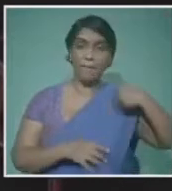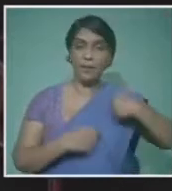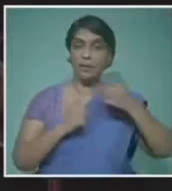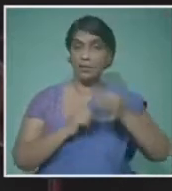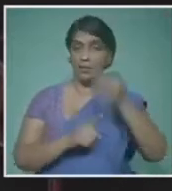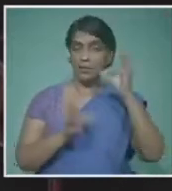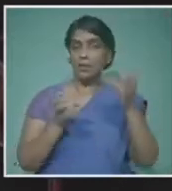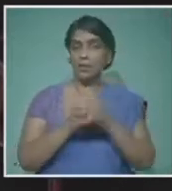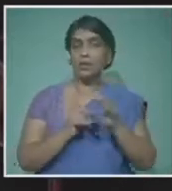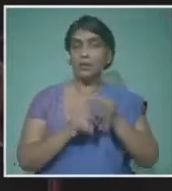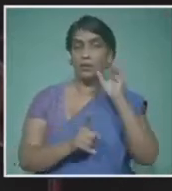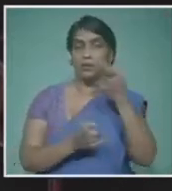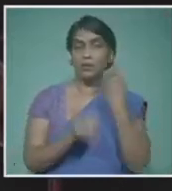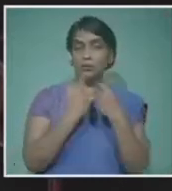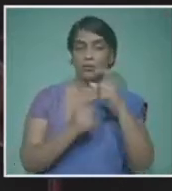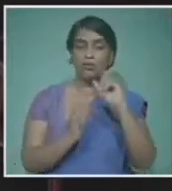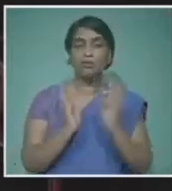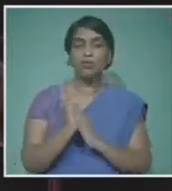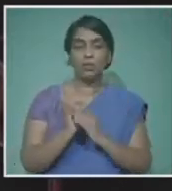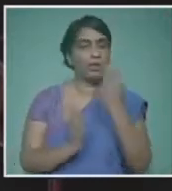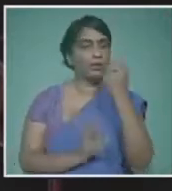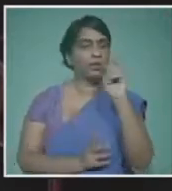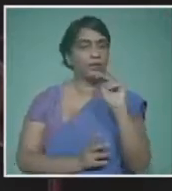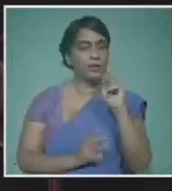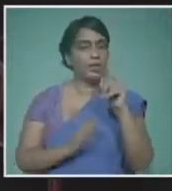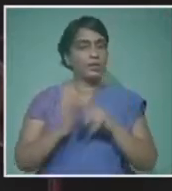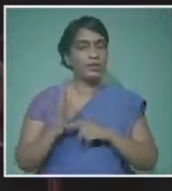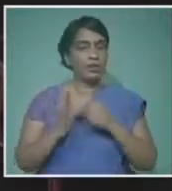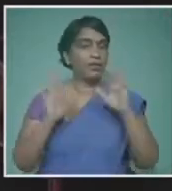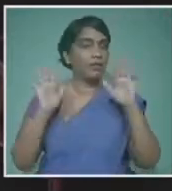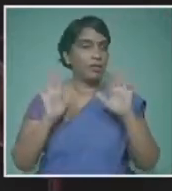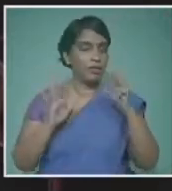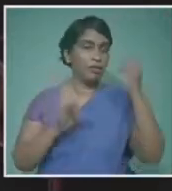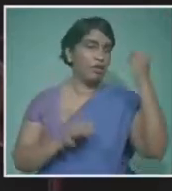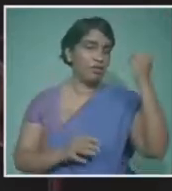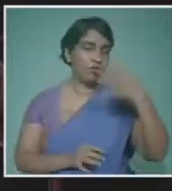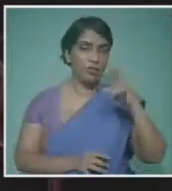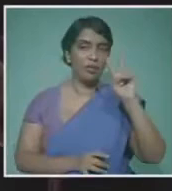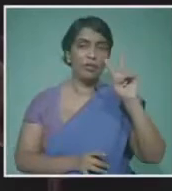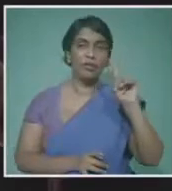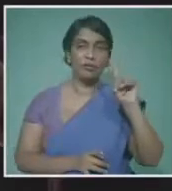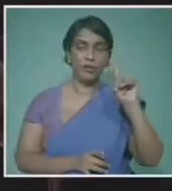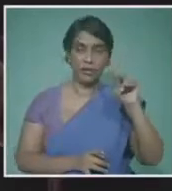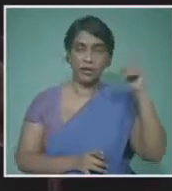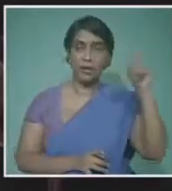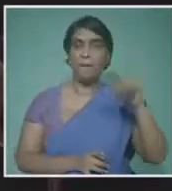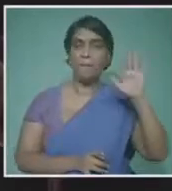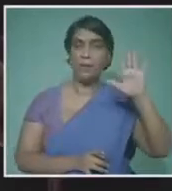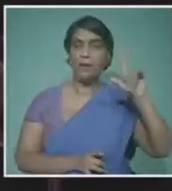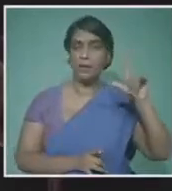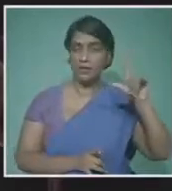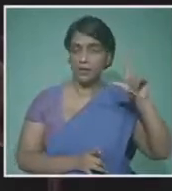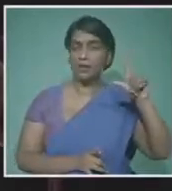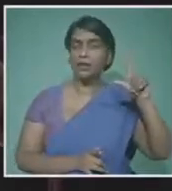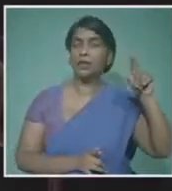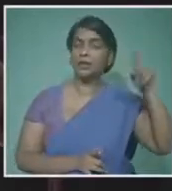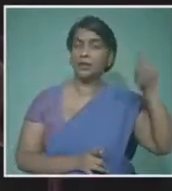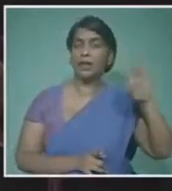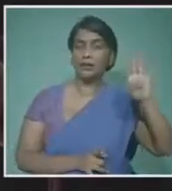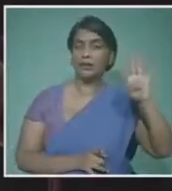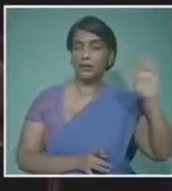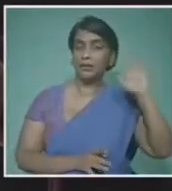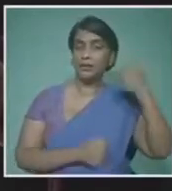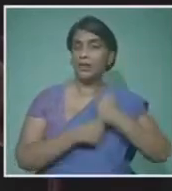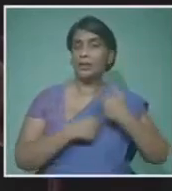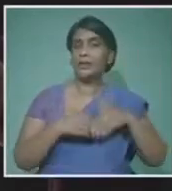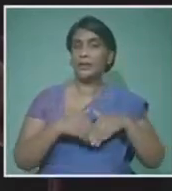ජනාධිපති පරීක්ෂණ කොමිෂන් සභාවක් 2020 ජනවාරි මාසේ 9 වෙනි දින අංක 21.57 ඇලිරක් 44 දරන